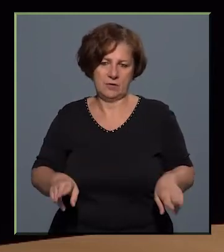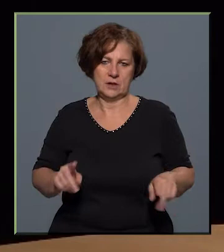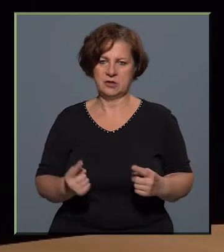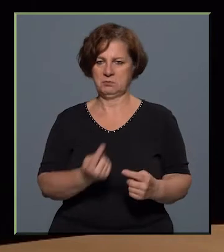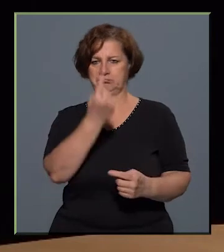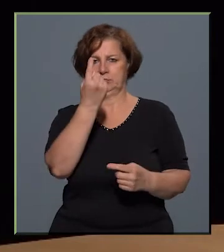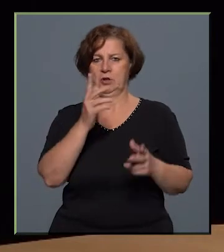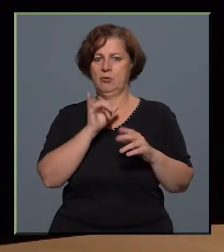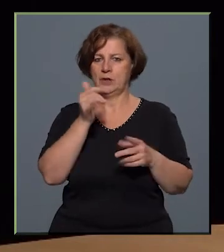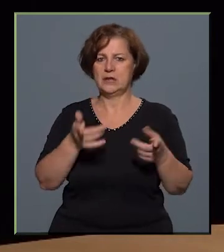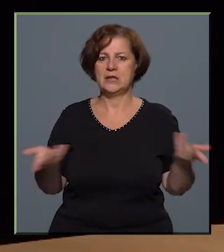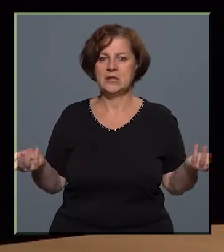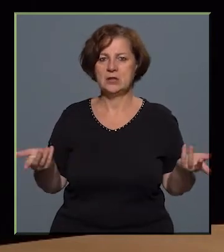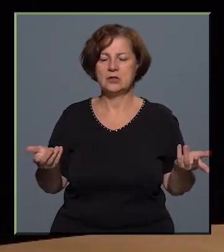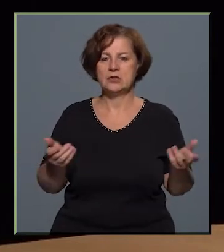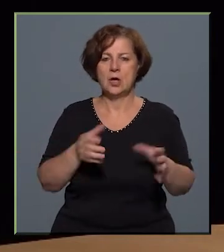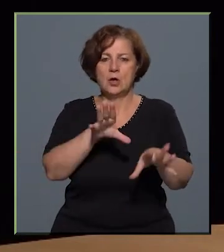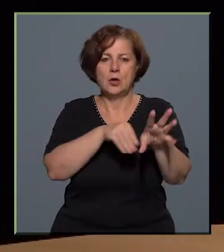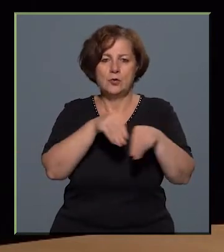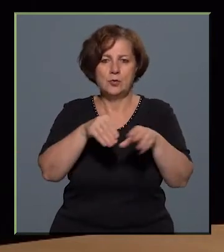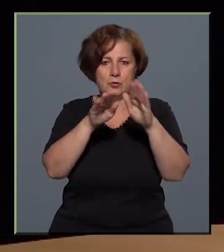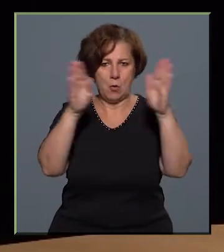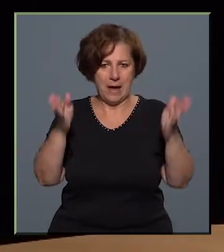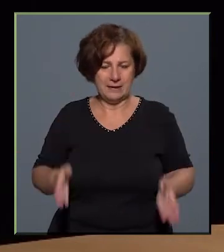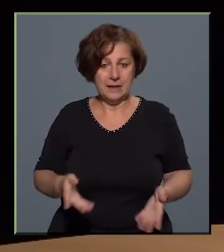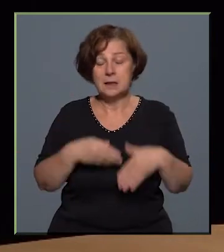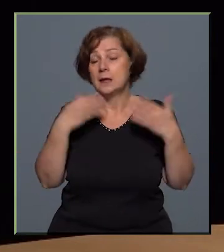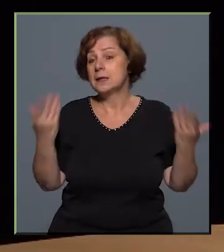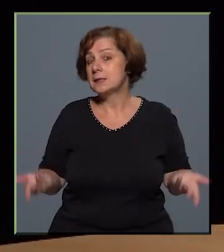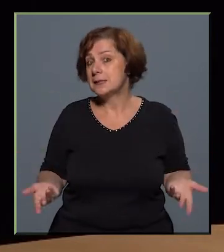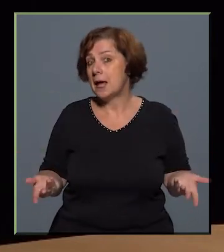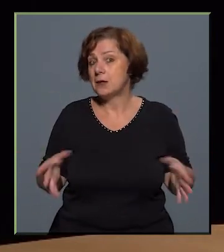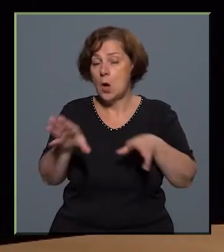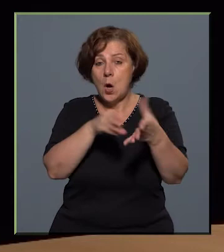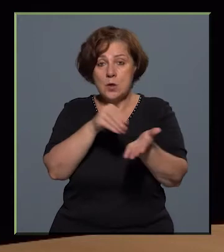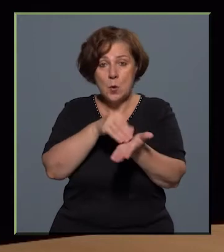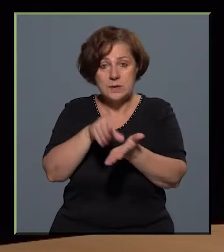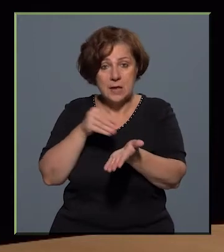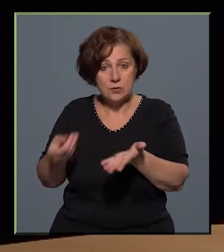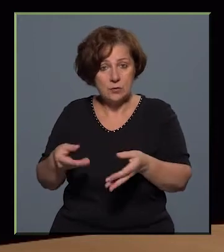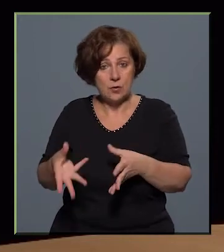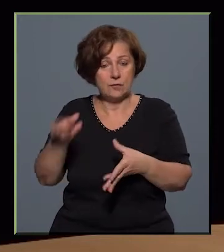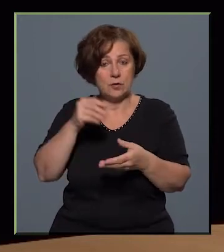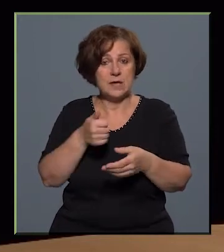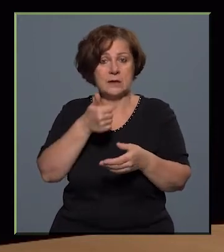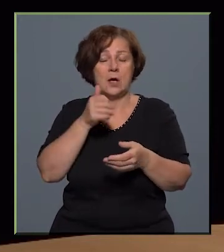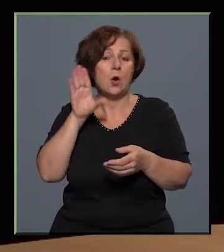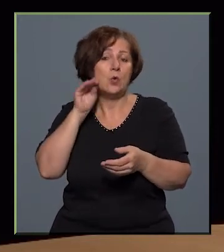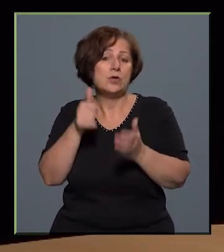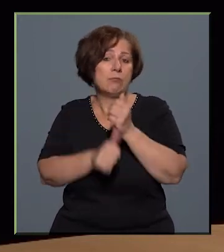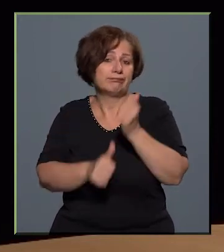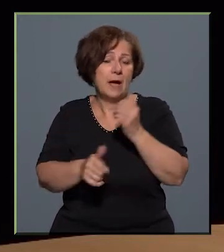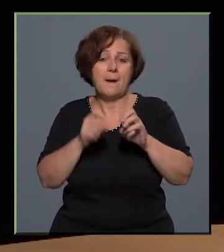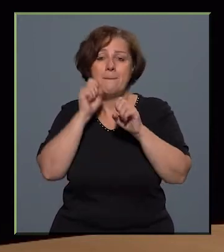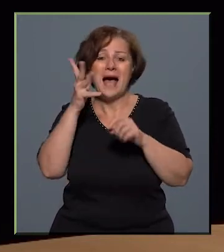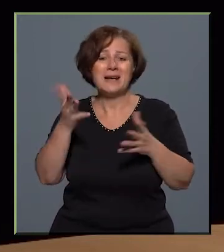sem lehet kifogás, hogy nincs egy adott területen kutyaürléggyűjtő edény, hiszen az összegyűjtött, felszedett kutyaürléket